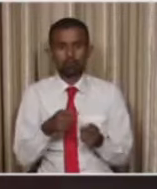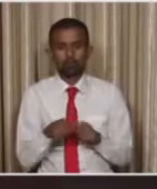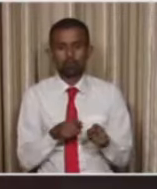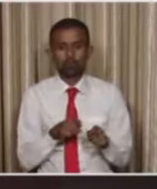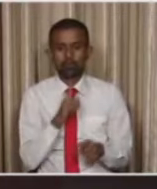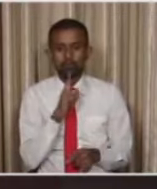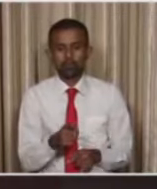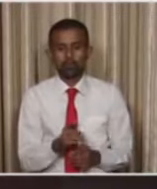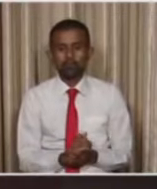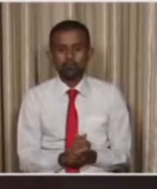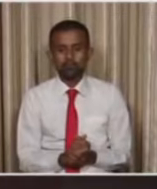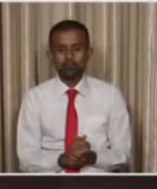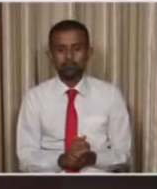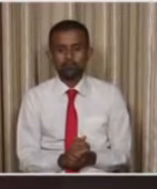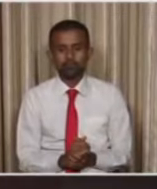මොකරි පුළුවන්නන්